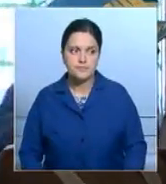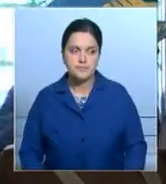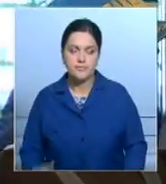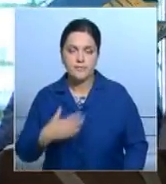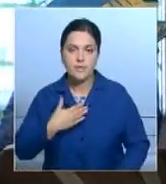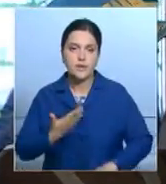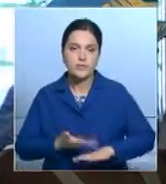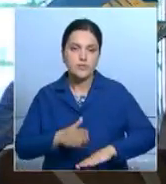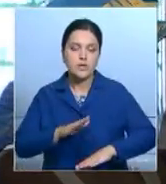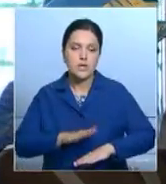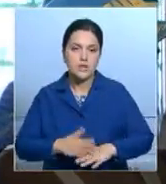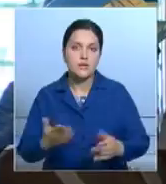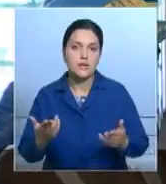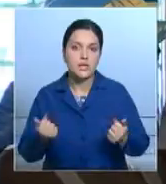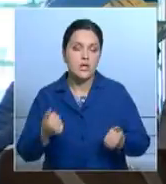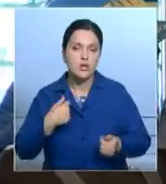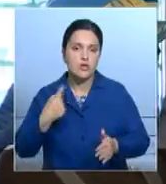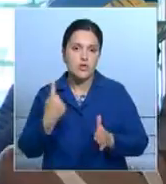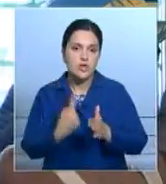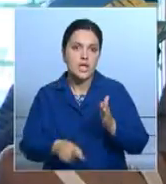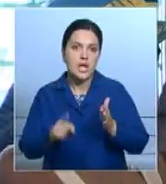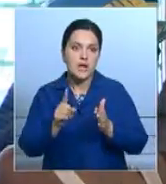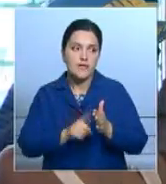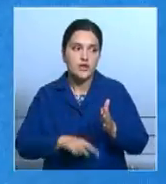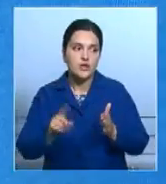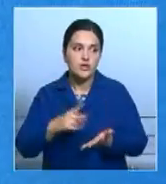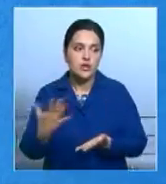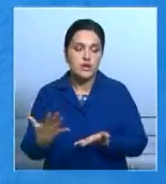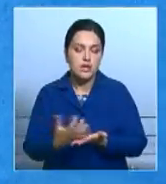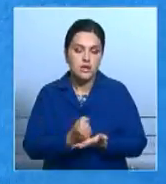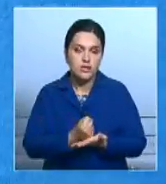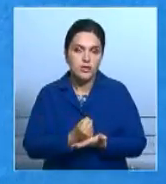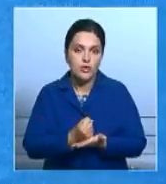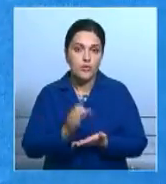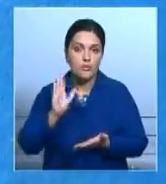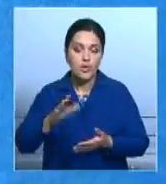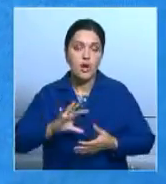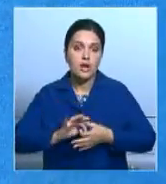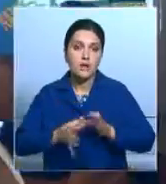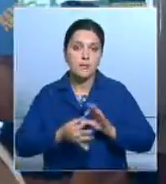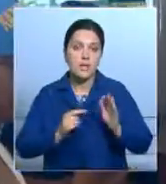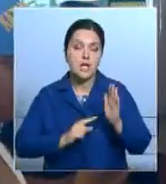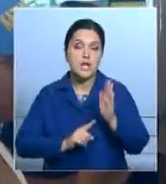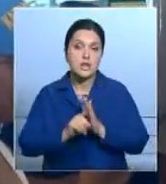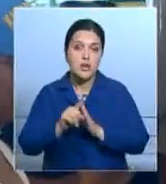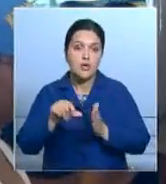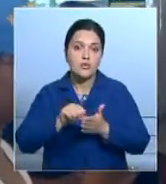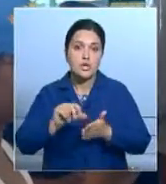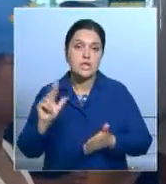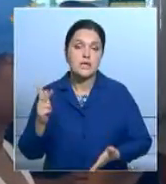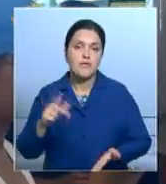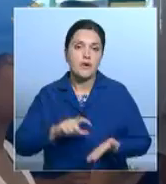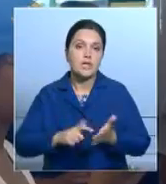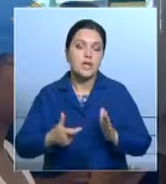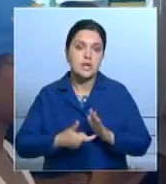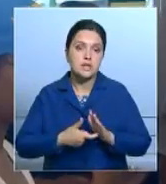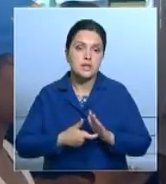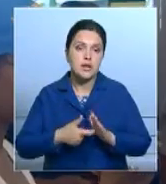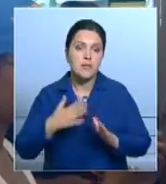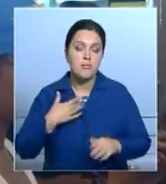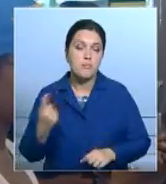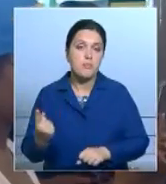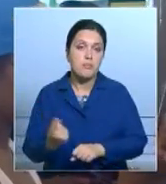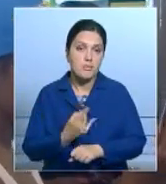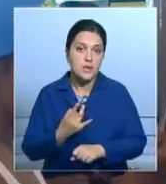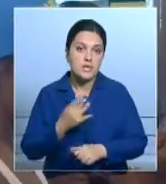сложно. Временами я даже не верил, что я возьму какое-то место. В олимпиадах я начал участвовать с 3 класса, но это моя